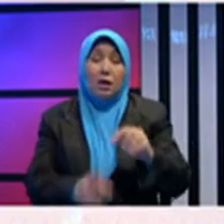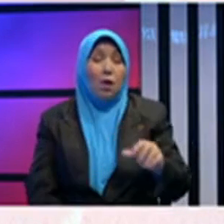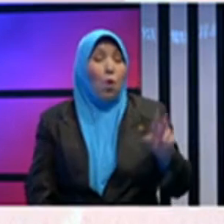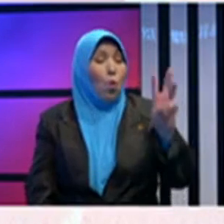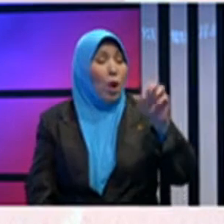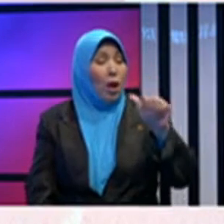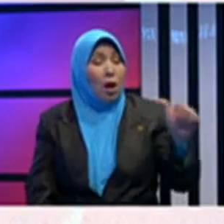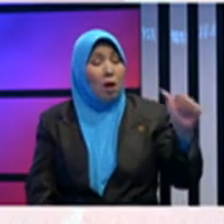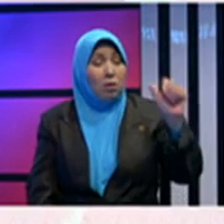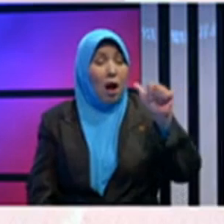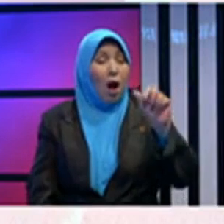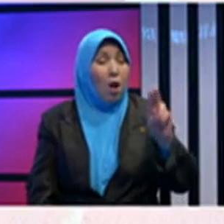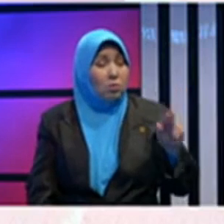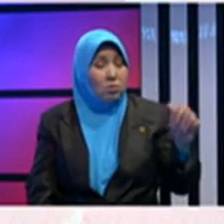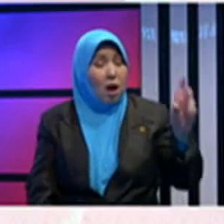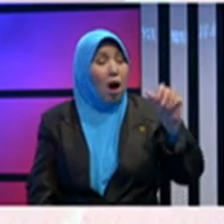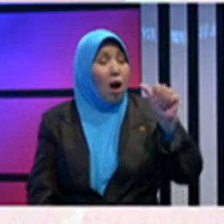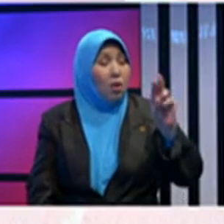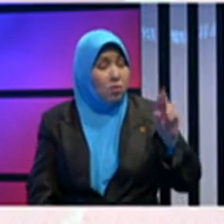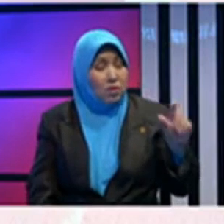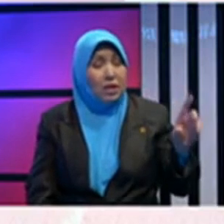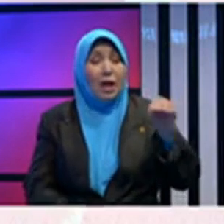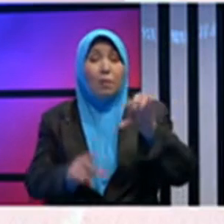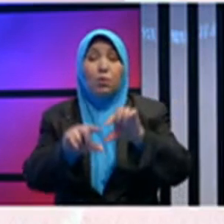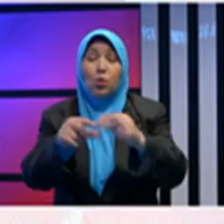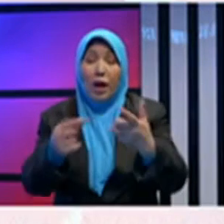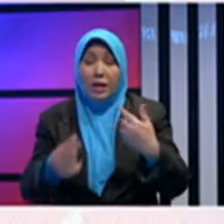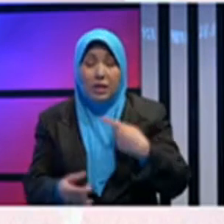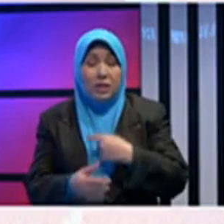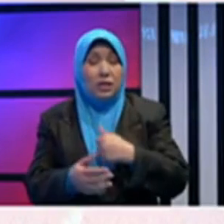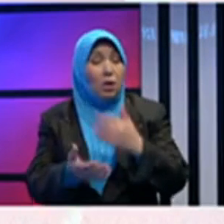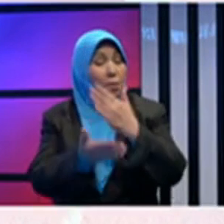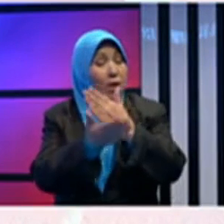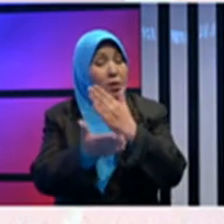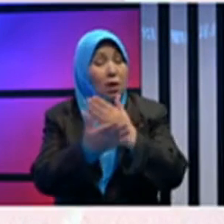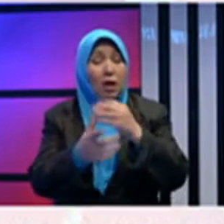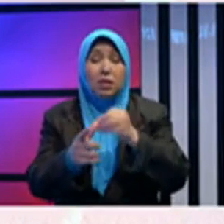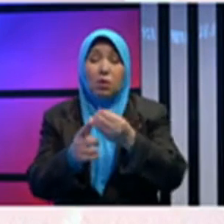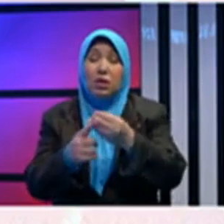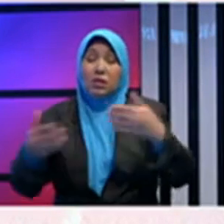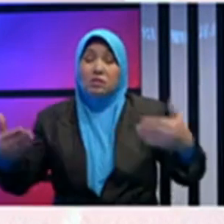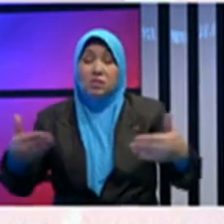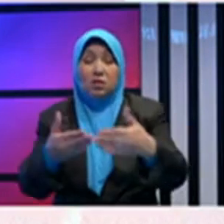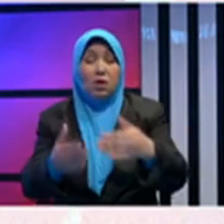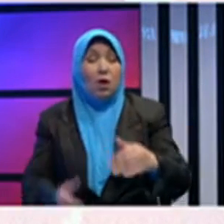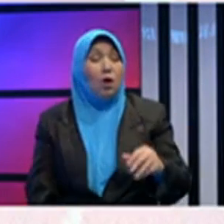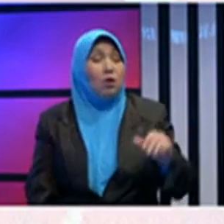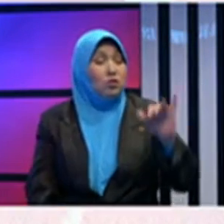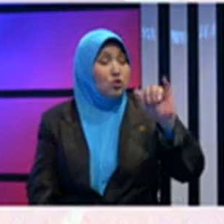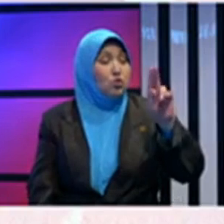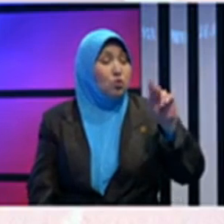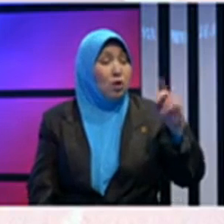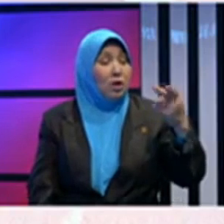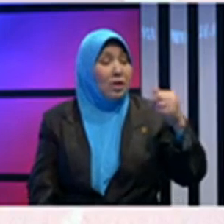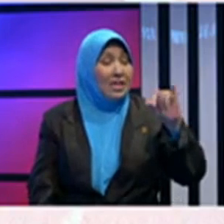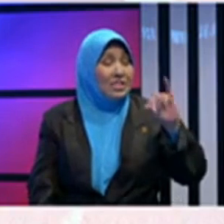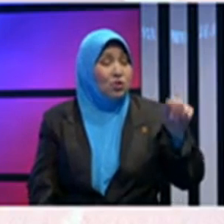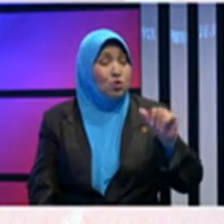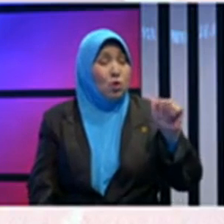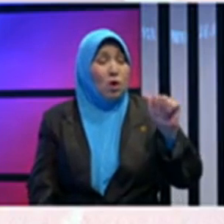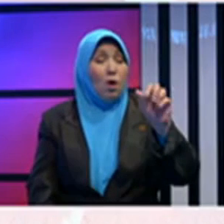out itu banyak kita jumpai dalam Alquran kan sama Adek itu wakaf atau putus sambung yukhrijul homefish